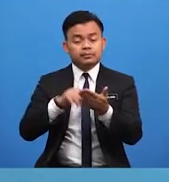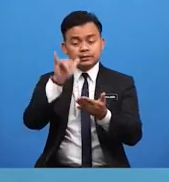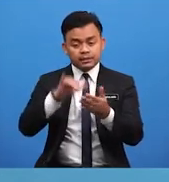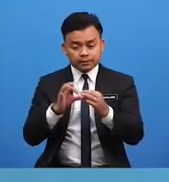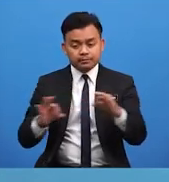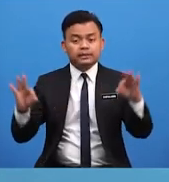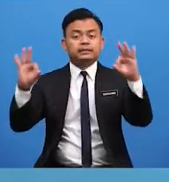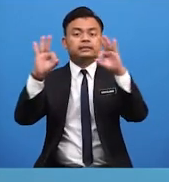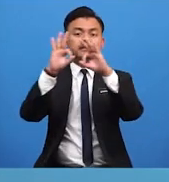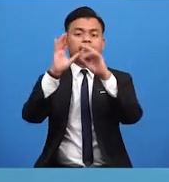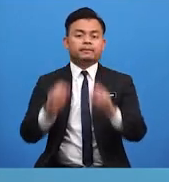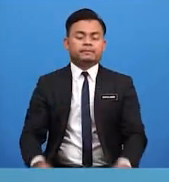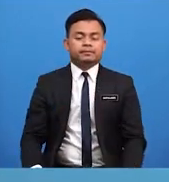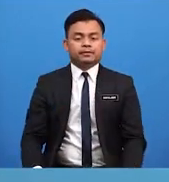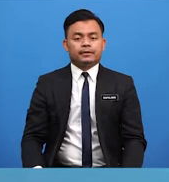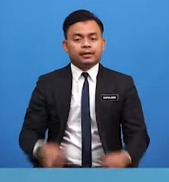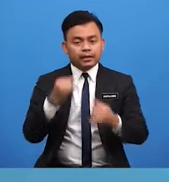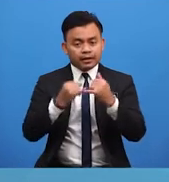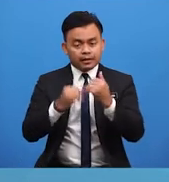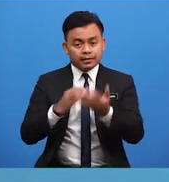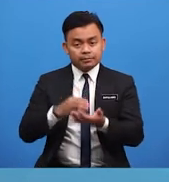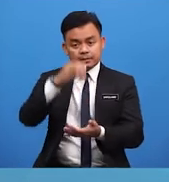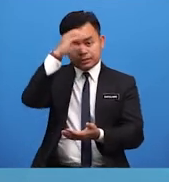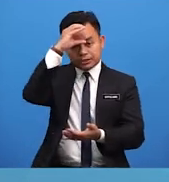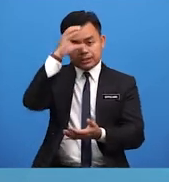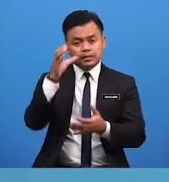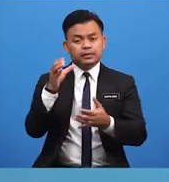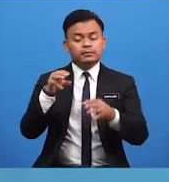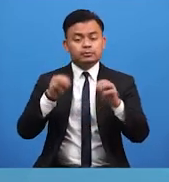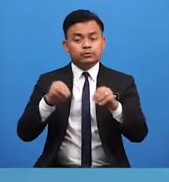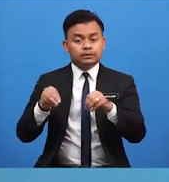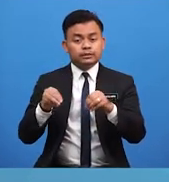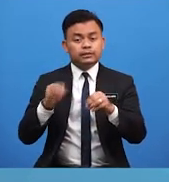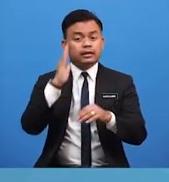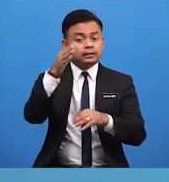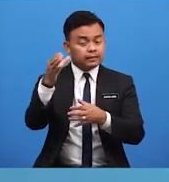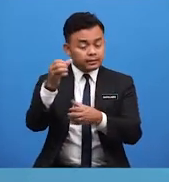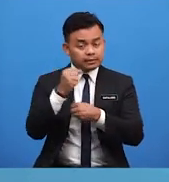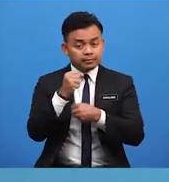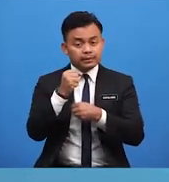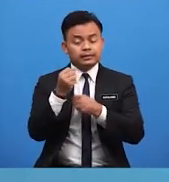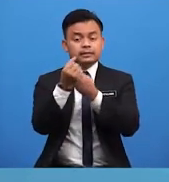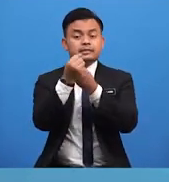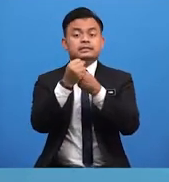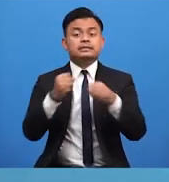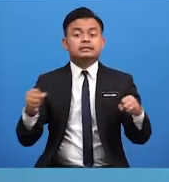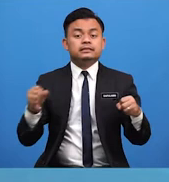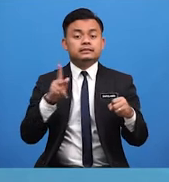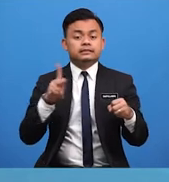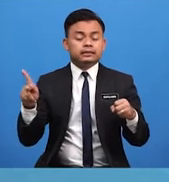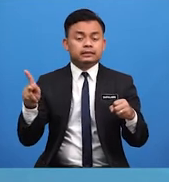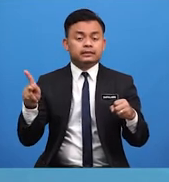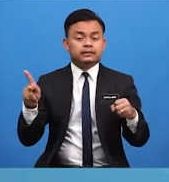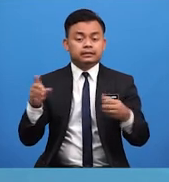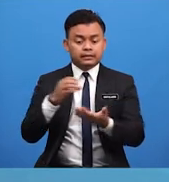Pada akhir pembelajaran, murid akan dapat pertama, menyediakan hidangan nasi lemak